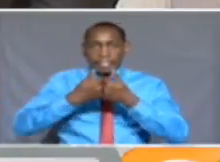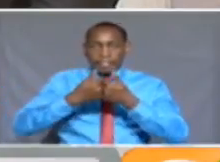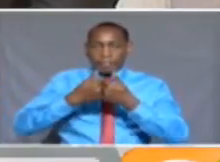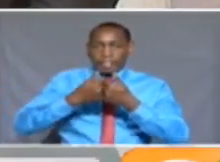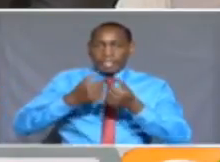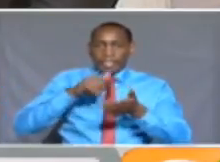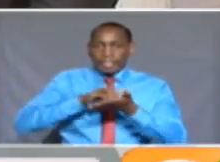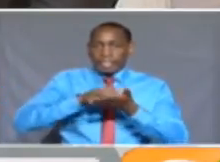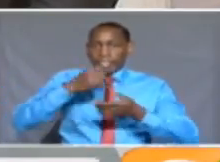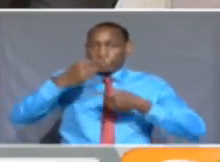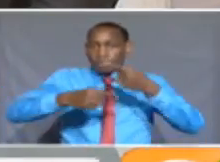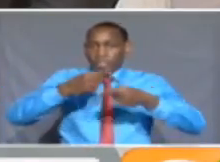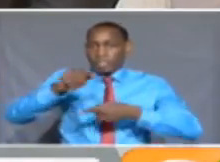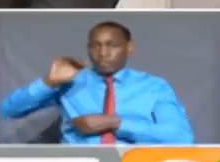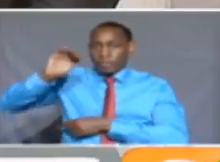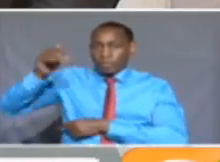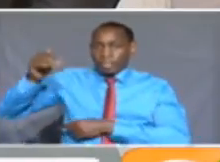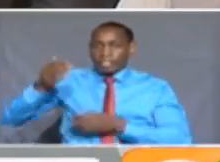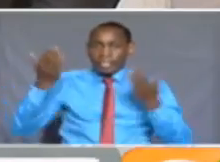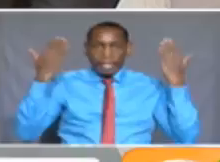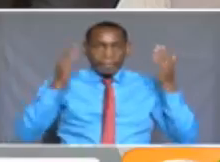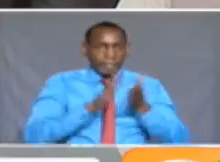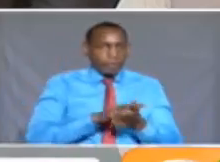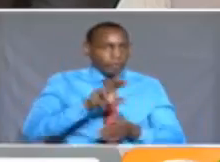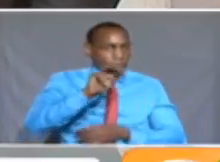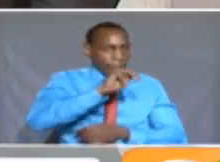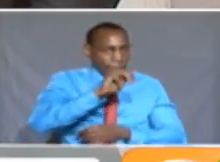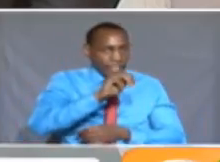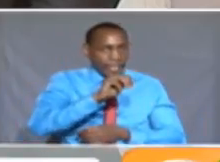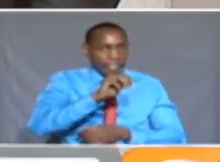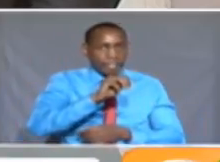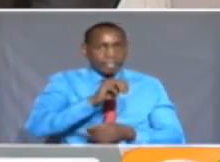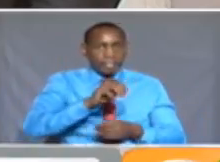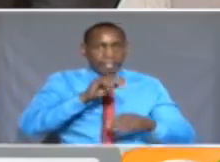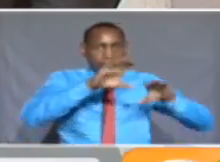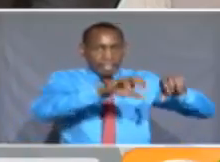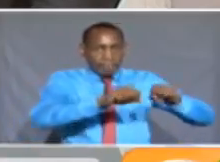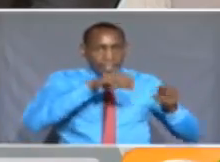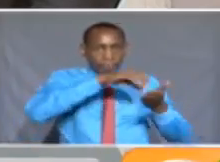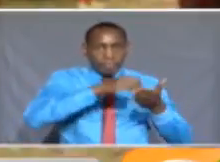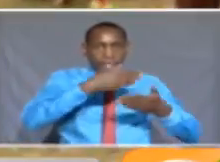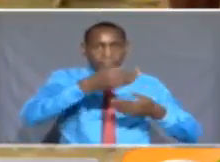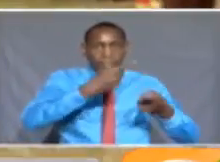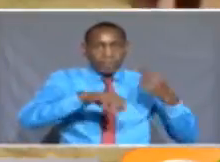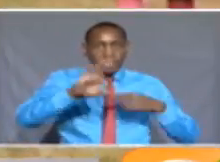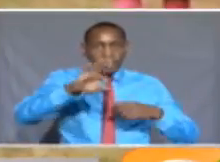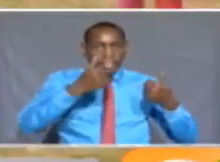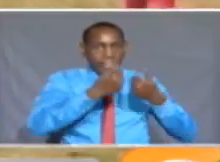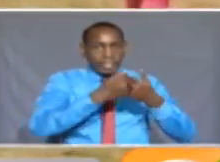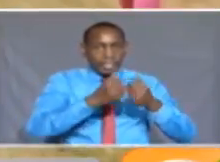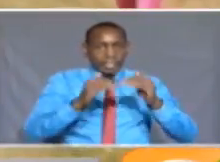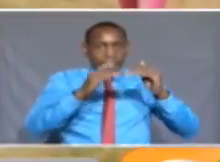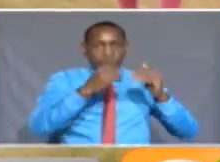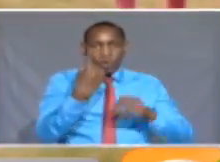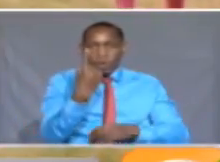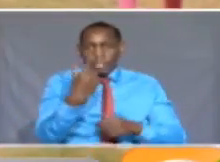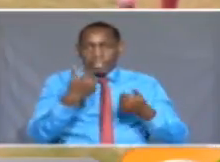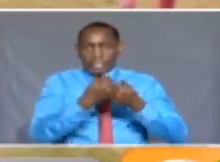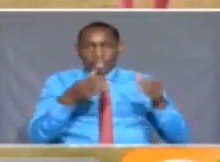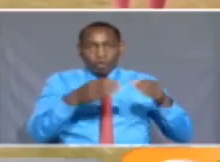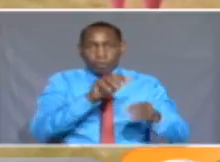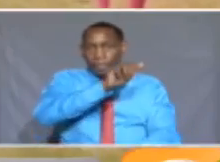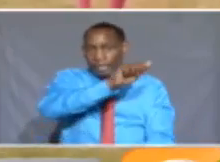Kabeberi yanayoendelea katika kaunti ya Meru. Menengai walijikatia tiketi hiyo baada ya kushinda mechi tatu na kutoka sare mechi moja katika kundi